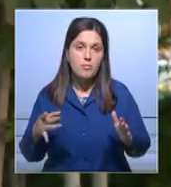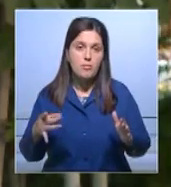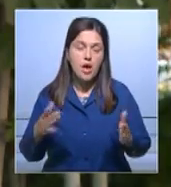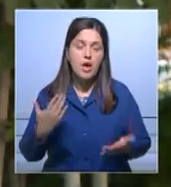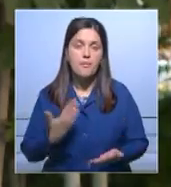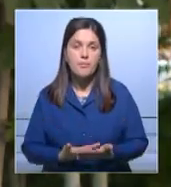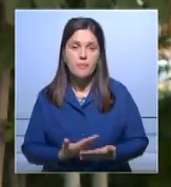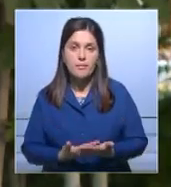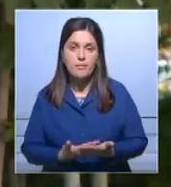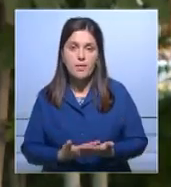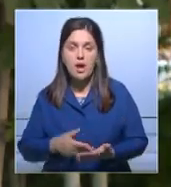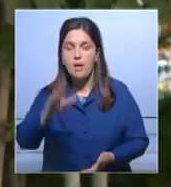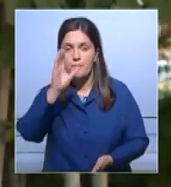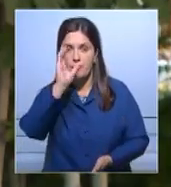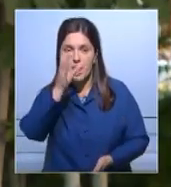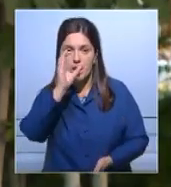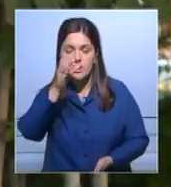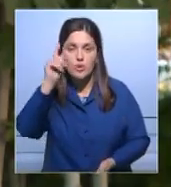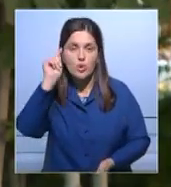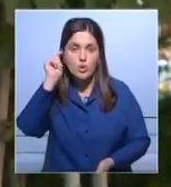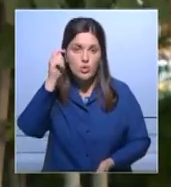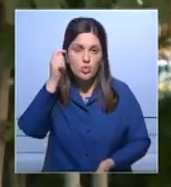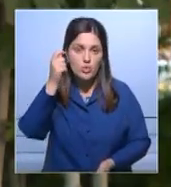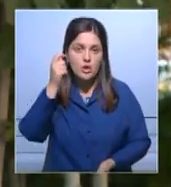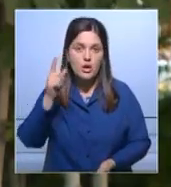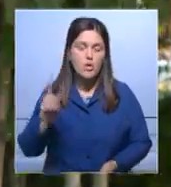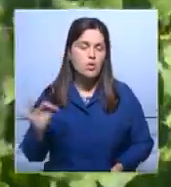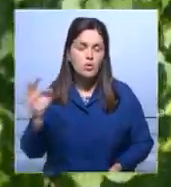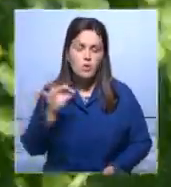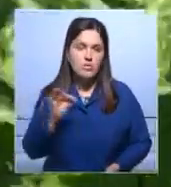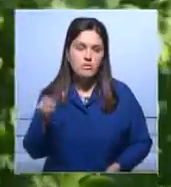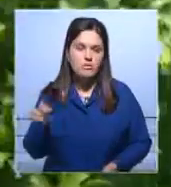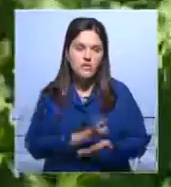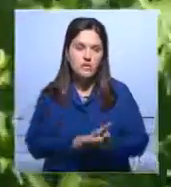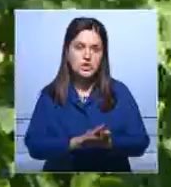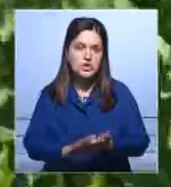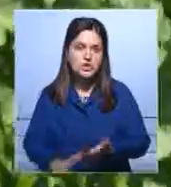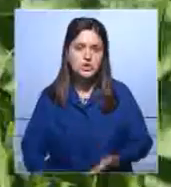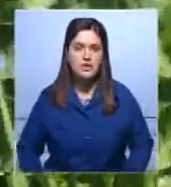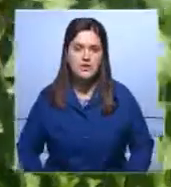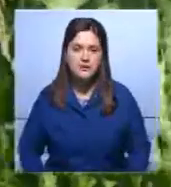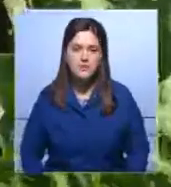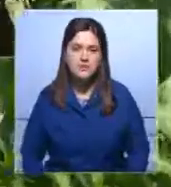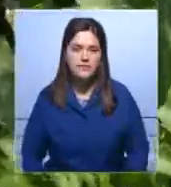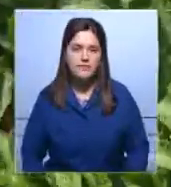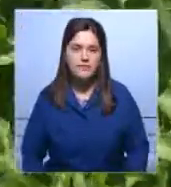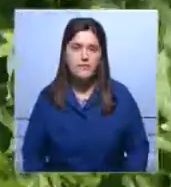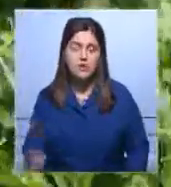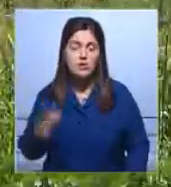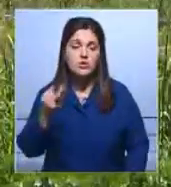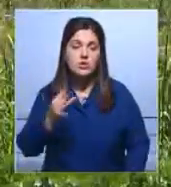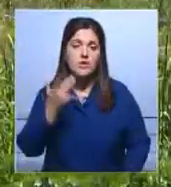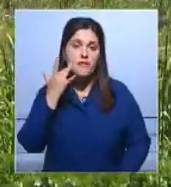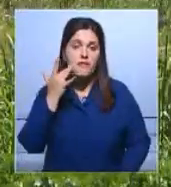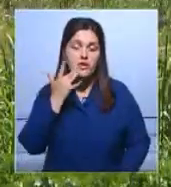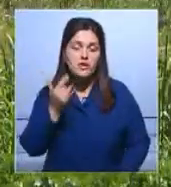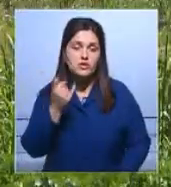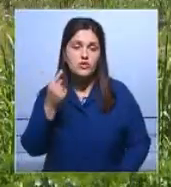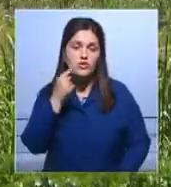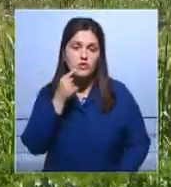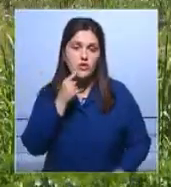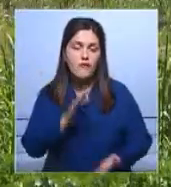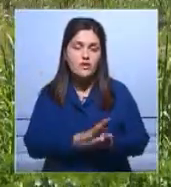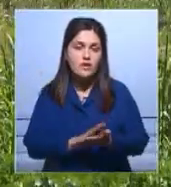например, болгарский перец, лук, это вообще нули идут. Стали ли дихкани добросовестнее, говорить никто не решается.